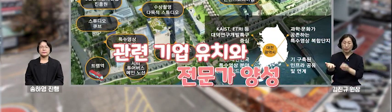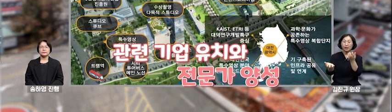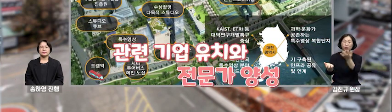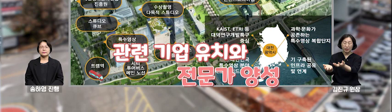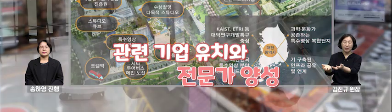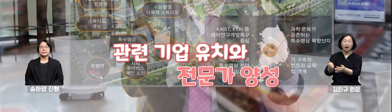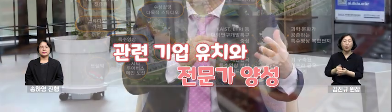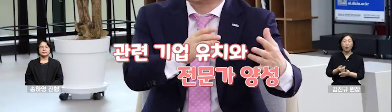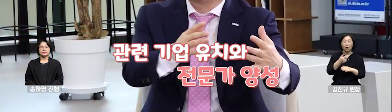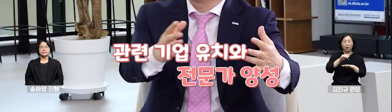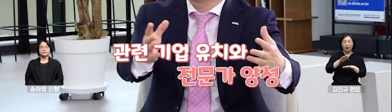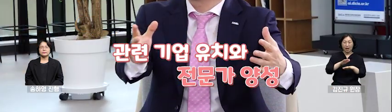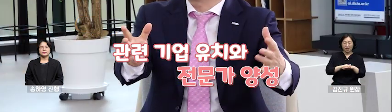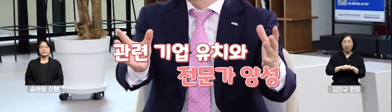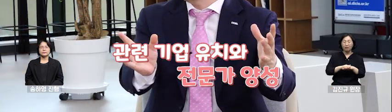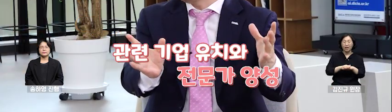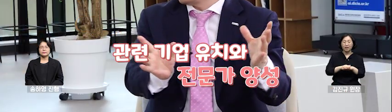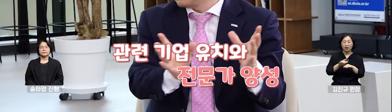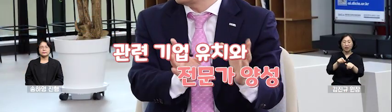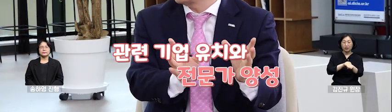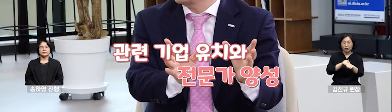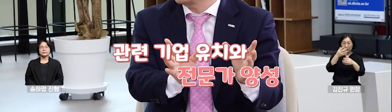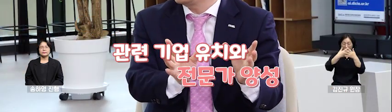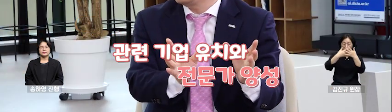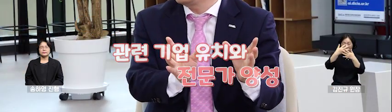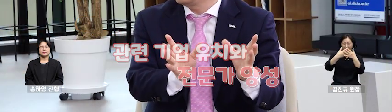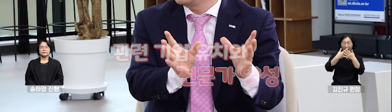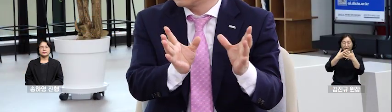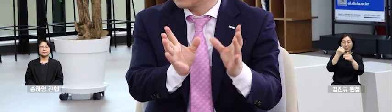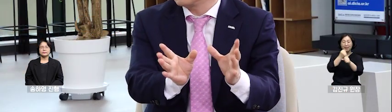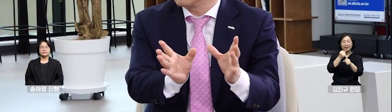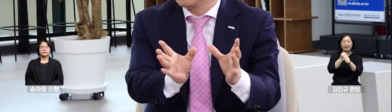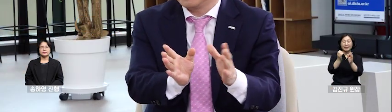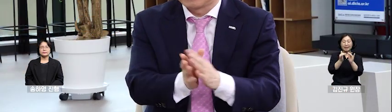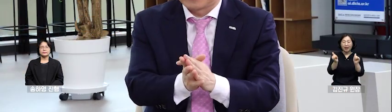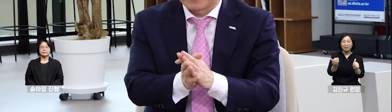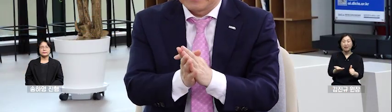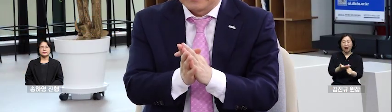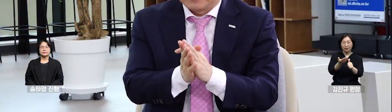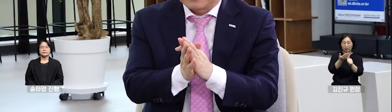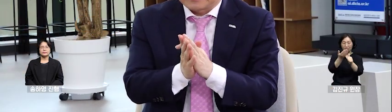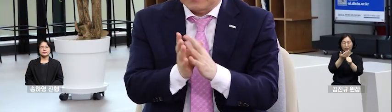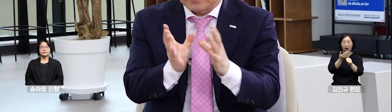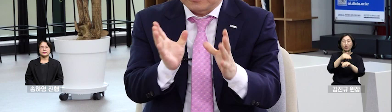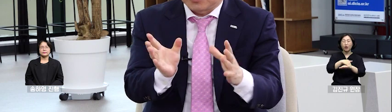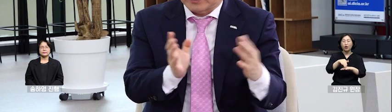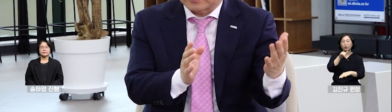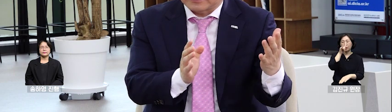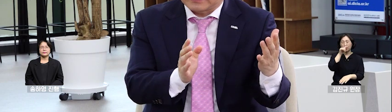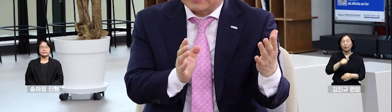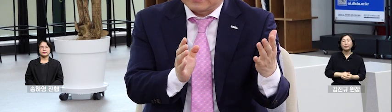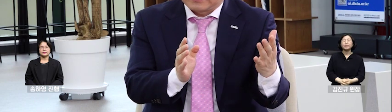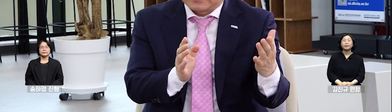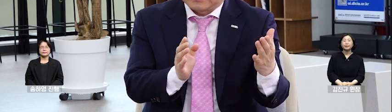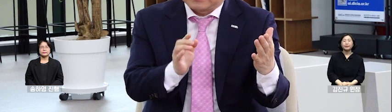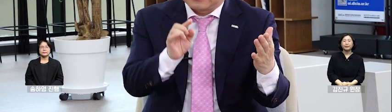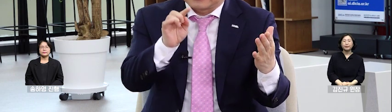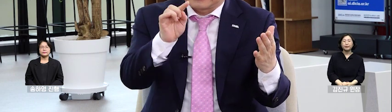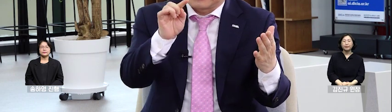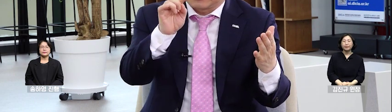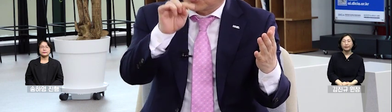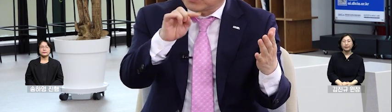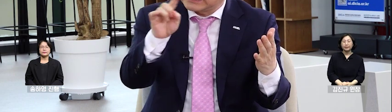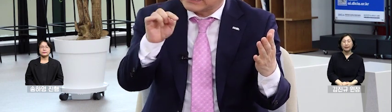대전에서 특수 형상 관련된 전문가 양성하는 프로그램을 시작할 거고요 그 다음에 그걸 위해서 저희가 아